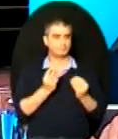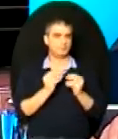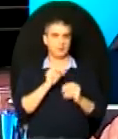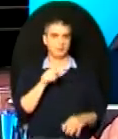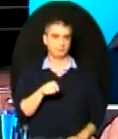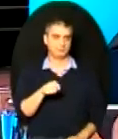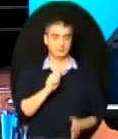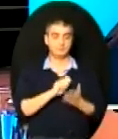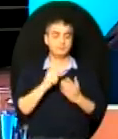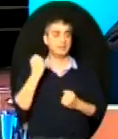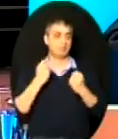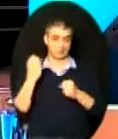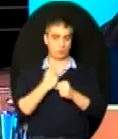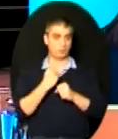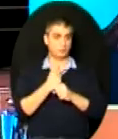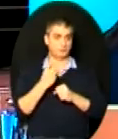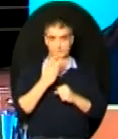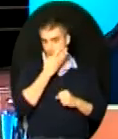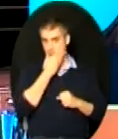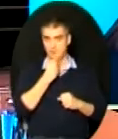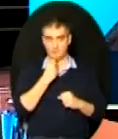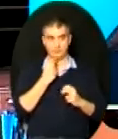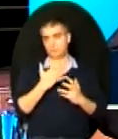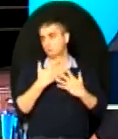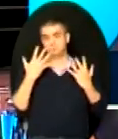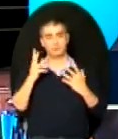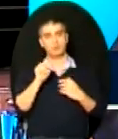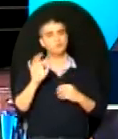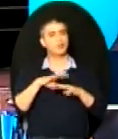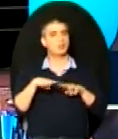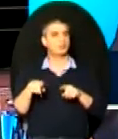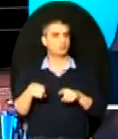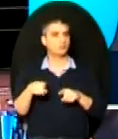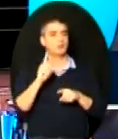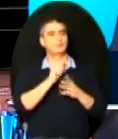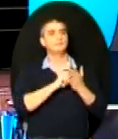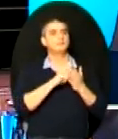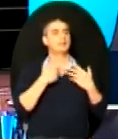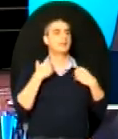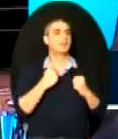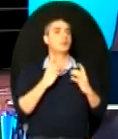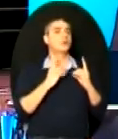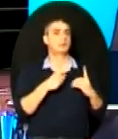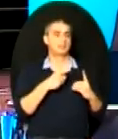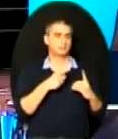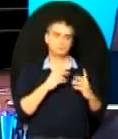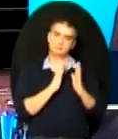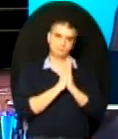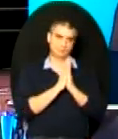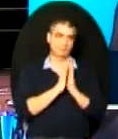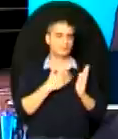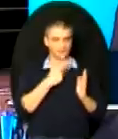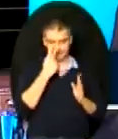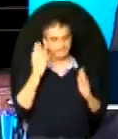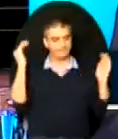העניין הזה. משרד התחבורה שעושה יפה וגדולות ונצורות בתחום התשתיות, הוא גם משרד הבטיחות בדרכים, אז אנא, אנחנו רוצים